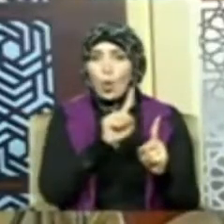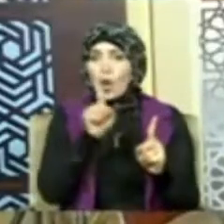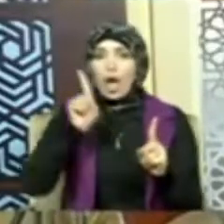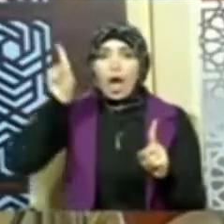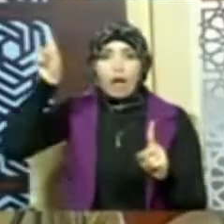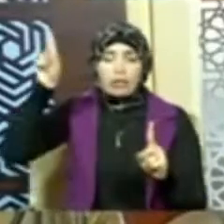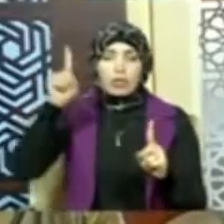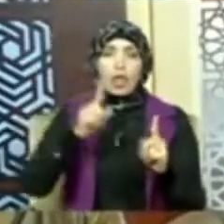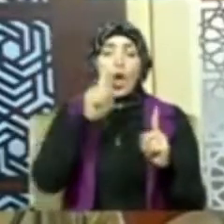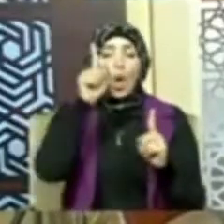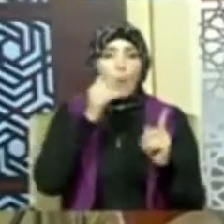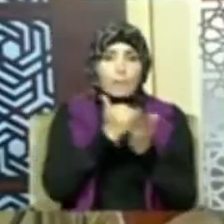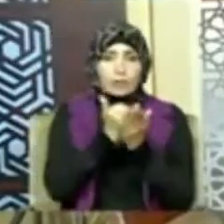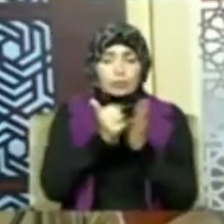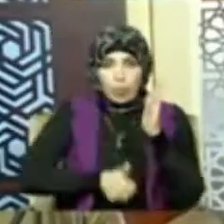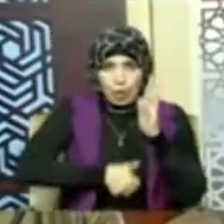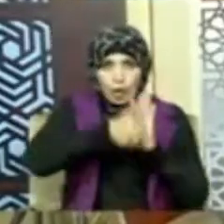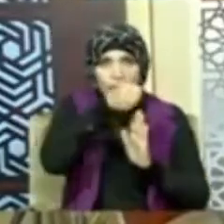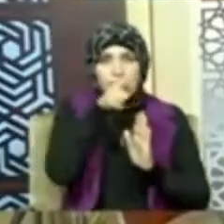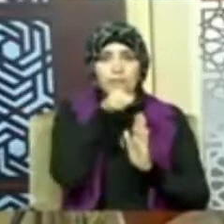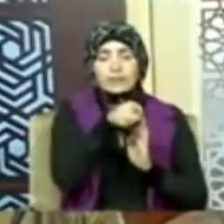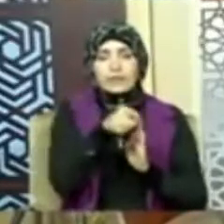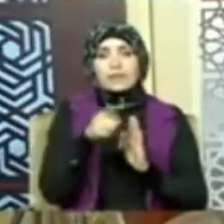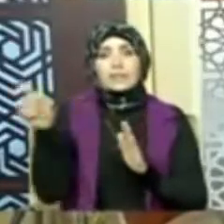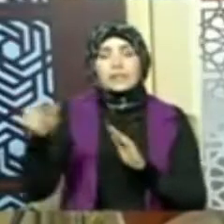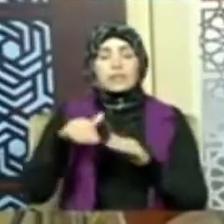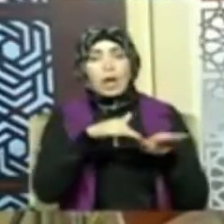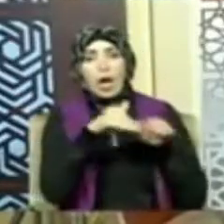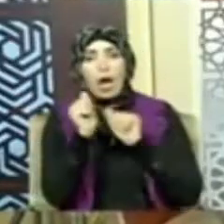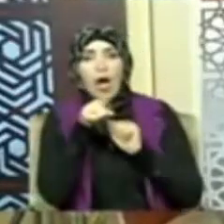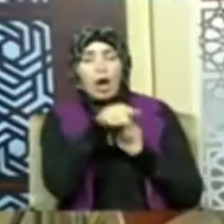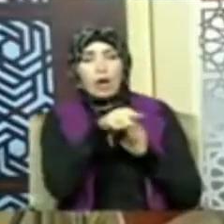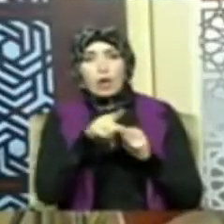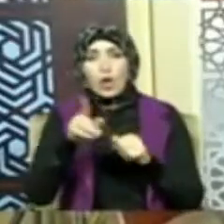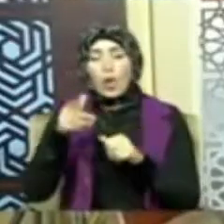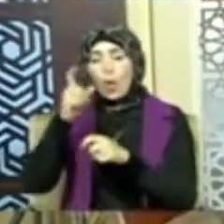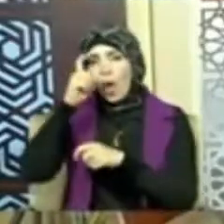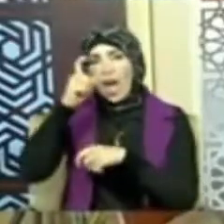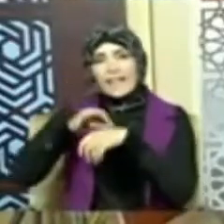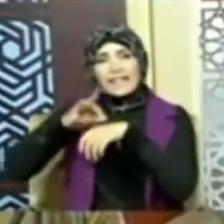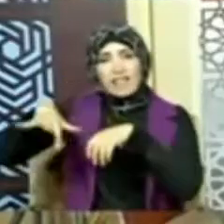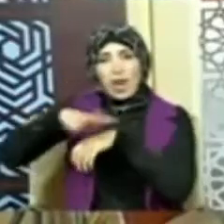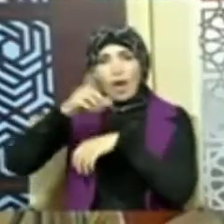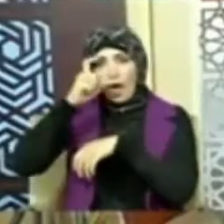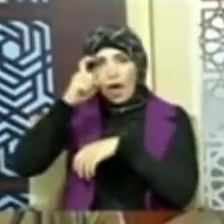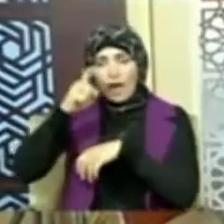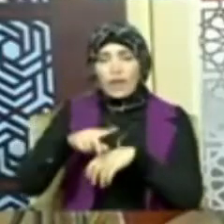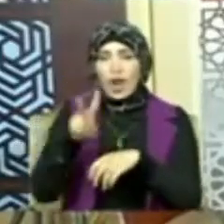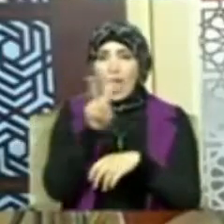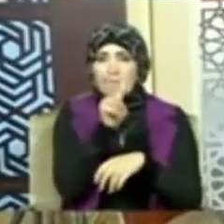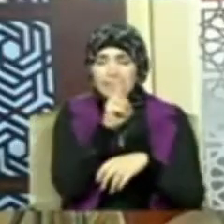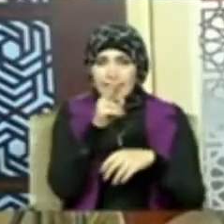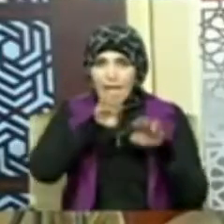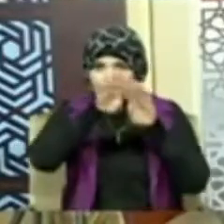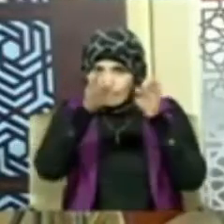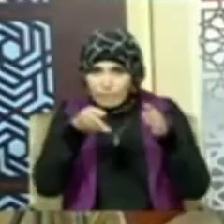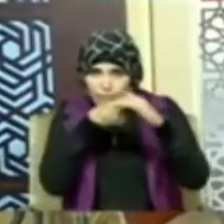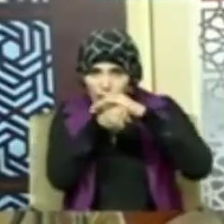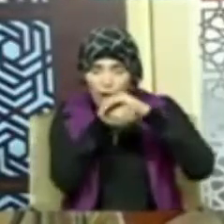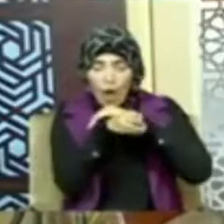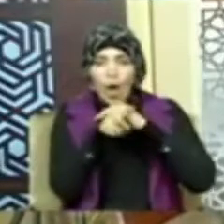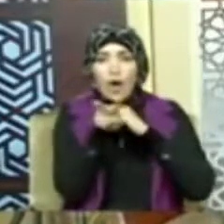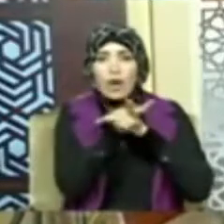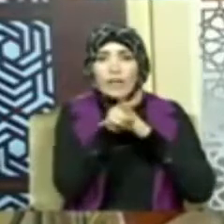الله إذ أخرجه الذين كفروا ثاني اثنين إذ هما في الغار